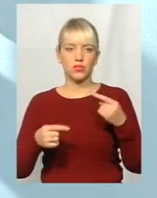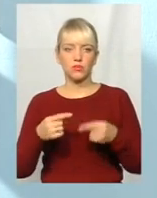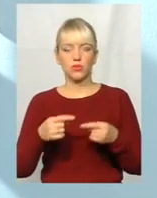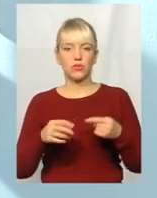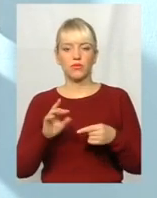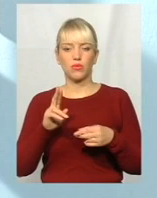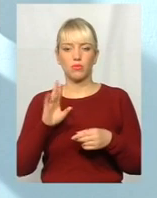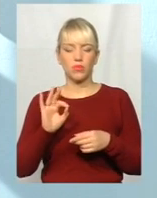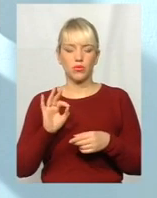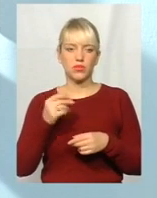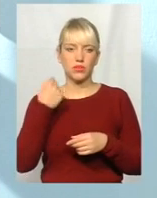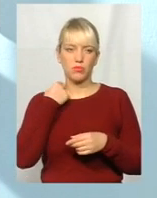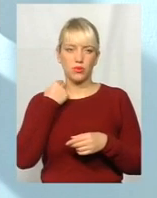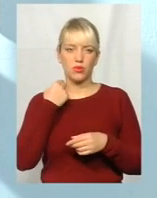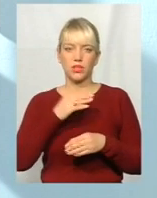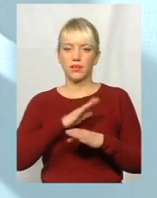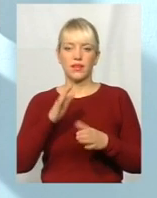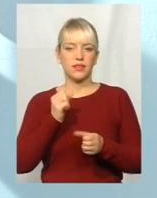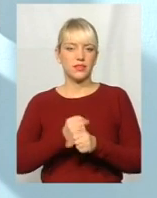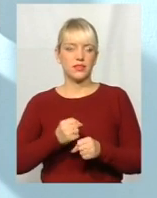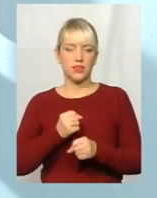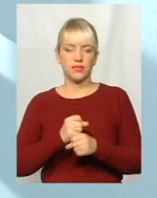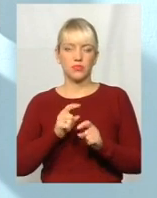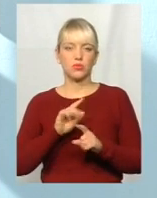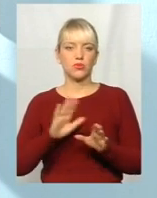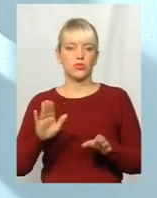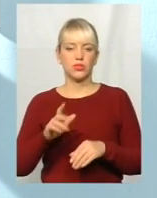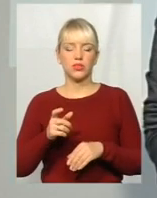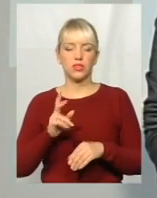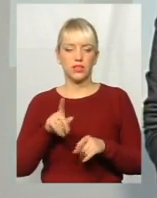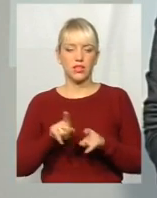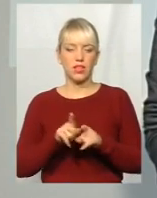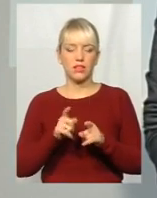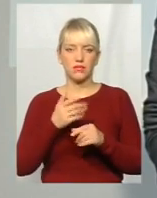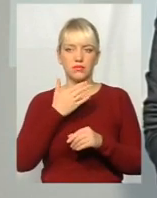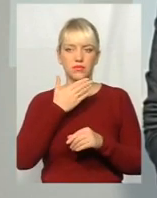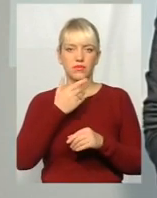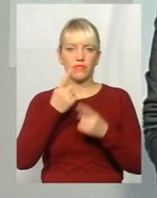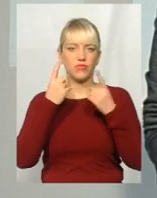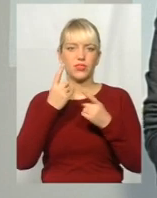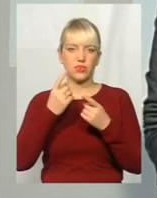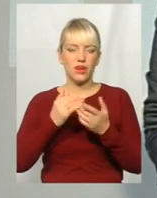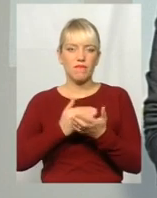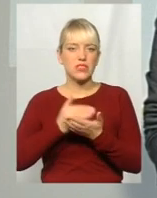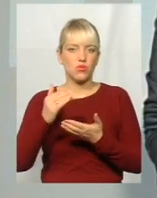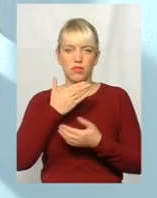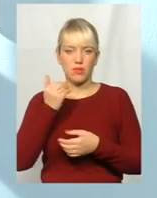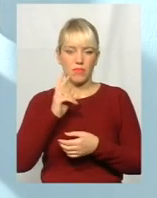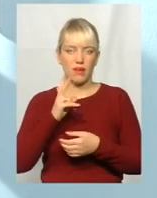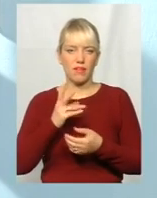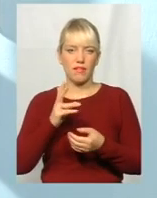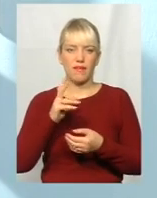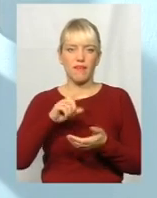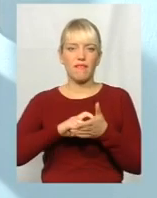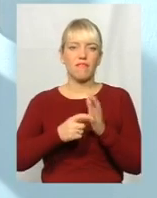стягненню заборгованості зовсім недієвим, тому що не така вже висока квартплата, і якщо ОМК подає до